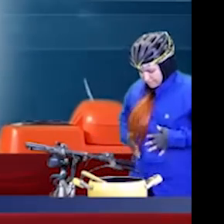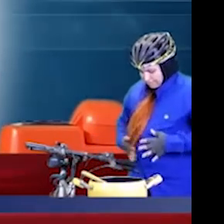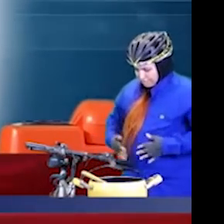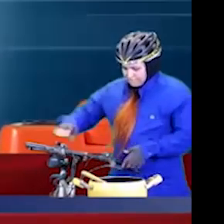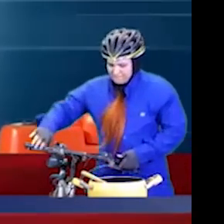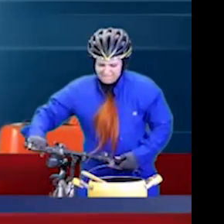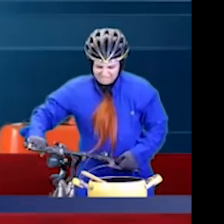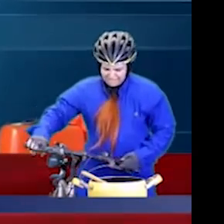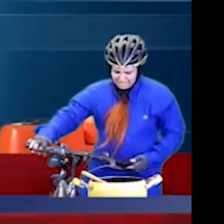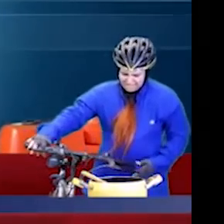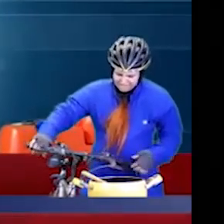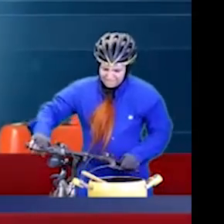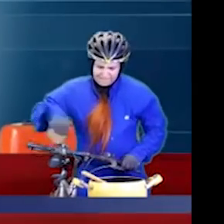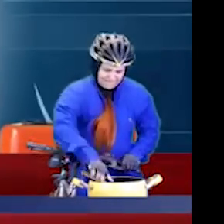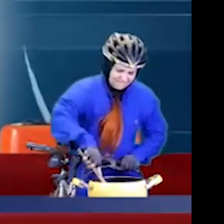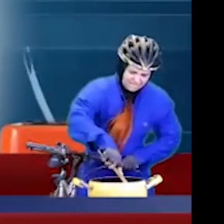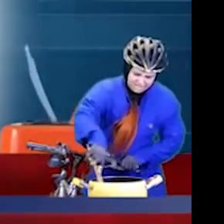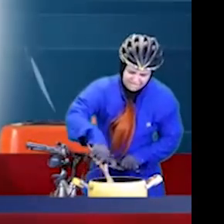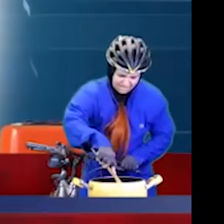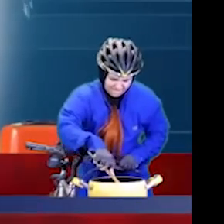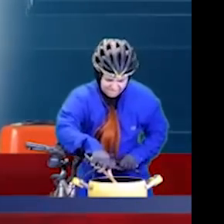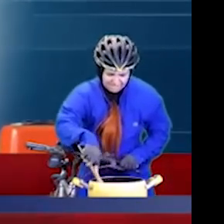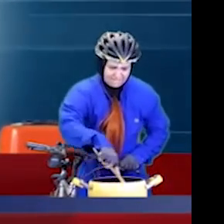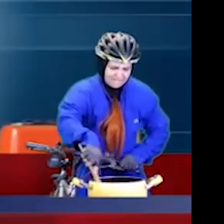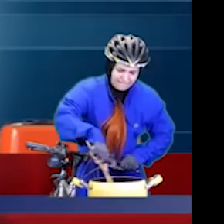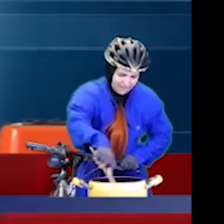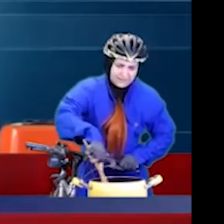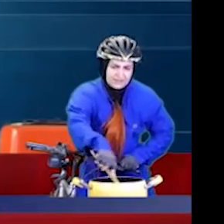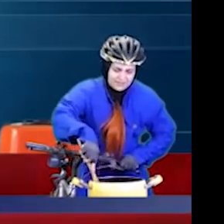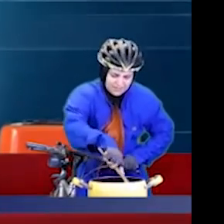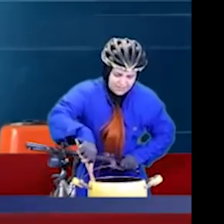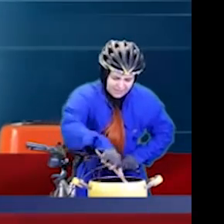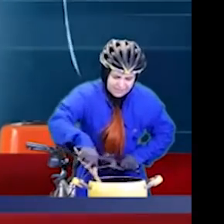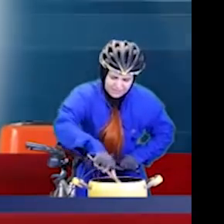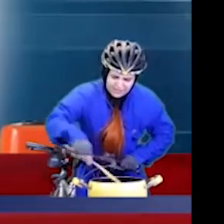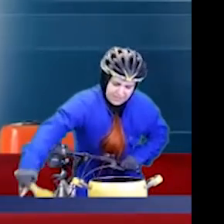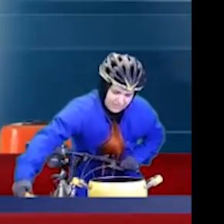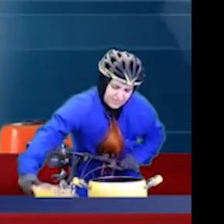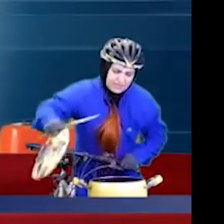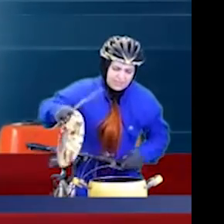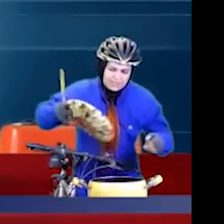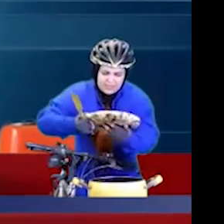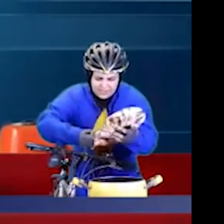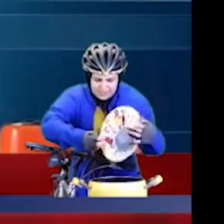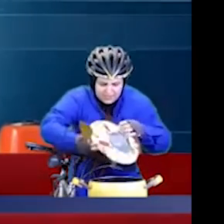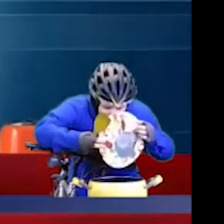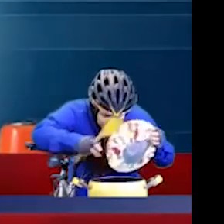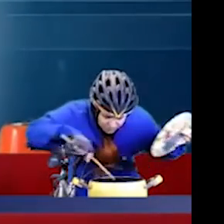حسی، بیا بیا قرش بده شمسی، چون که دارم بیماری